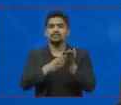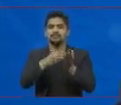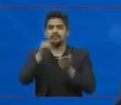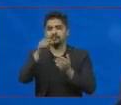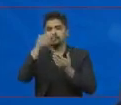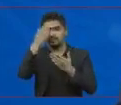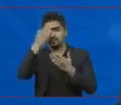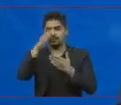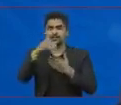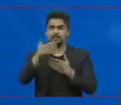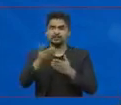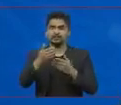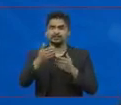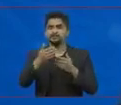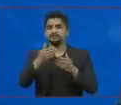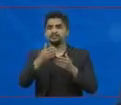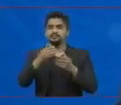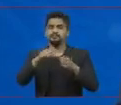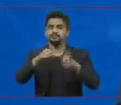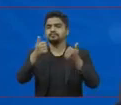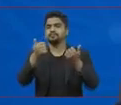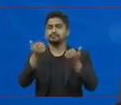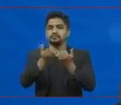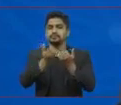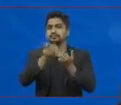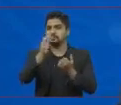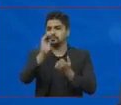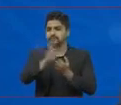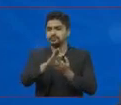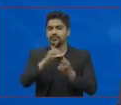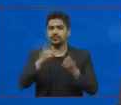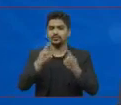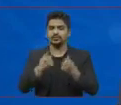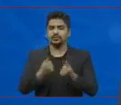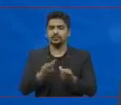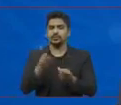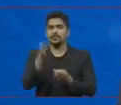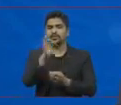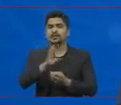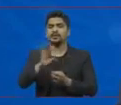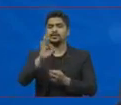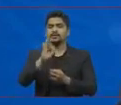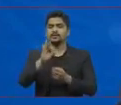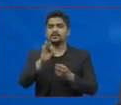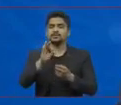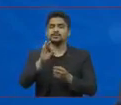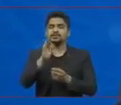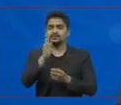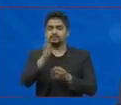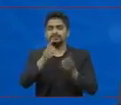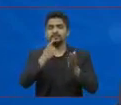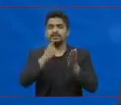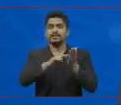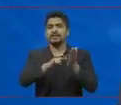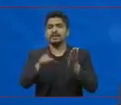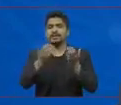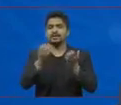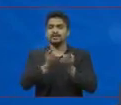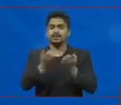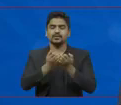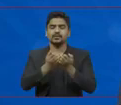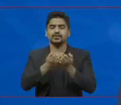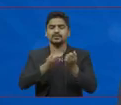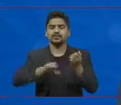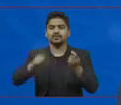यो रोगलाई जित्न सकिन्छ। हामीले स्वास्थ्य तथा जनसङ्ख्या मन्त्रालयले जारी गरेको